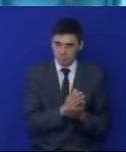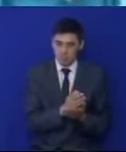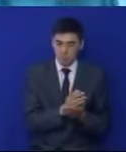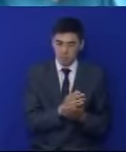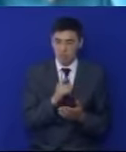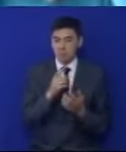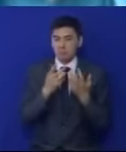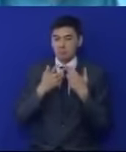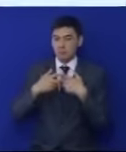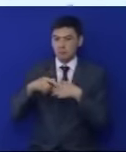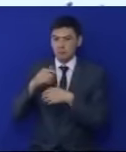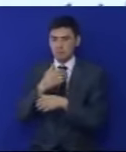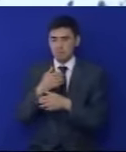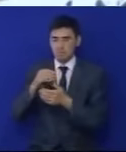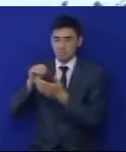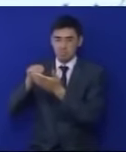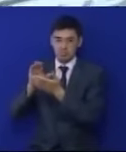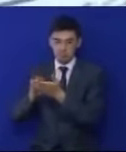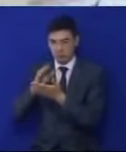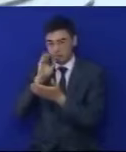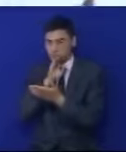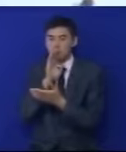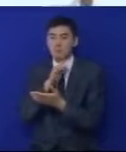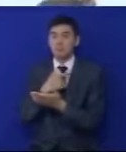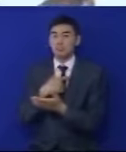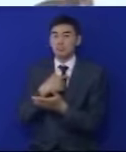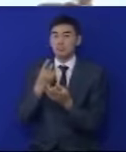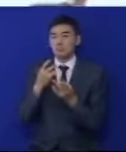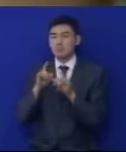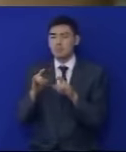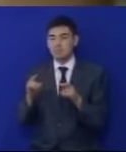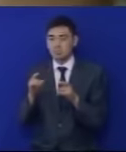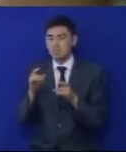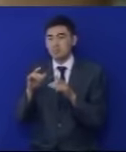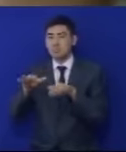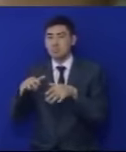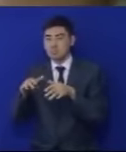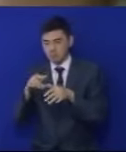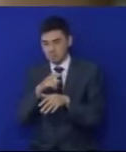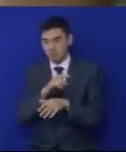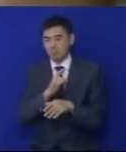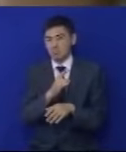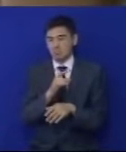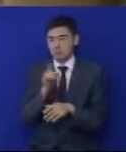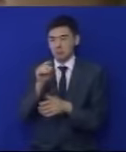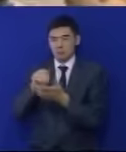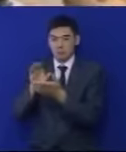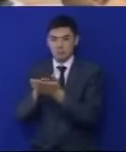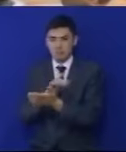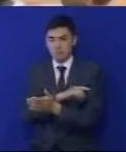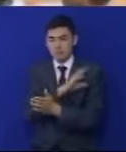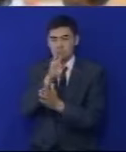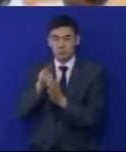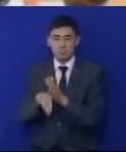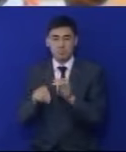базада сақталады. Ата-ана кез келген уақытта өзіне керекті балабақшадағы бос орындарды тексеріп, бірден ақпаратты шығарып